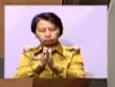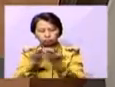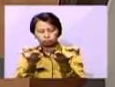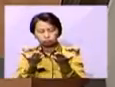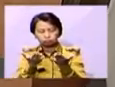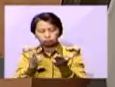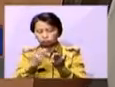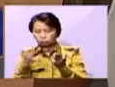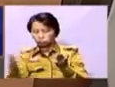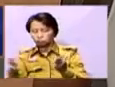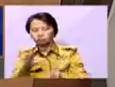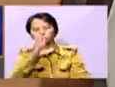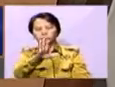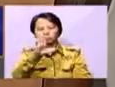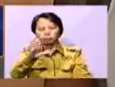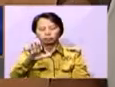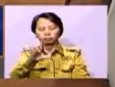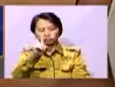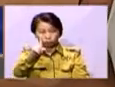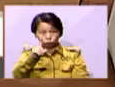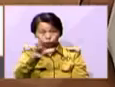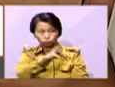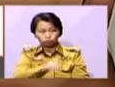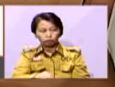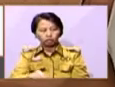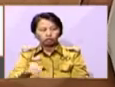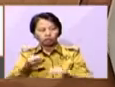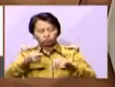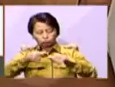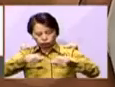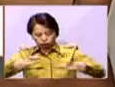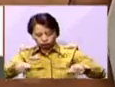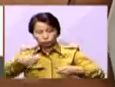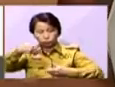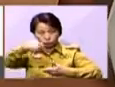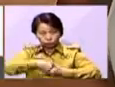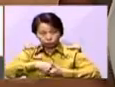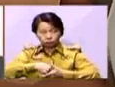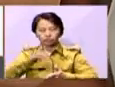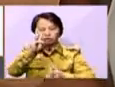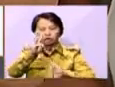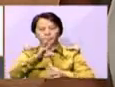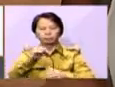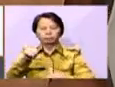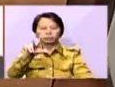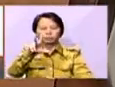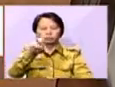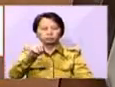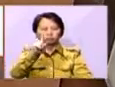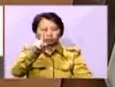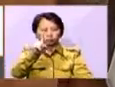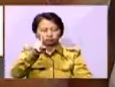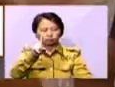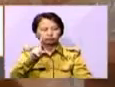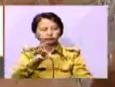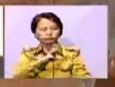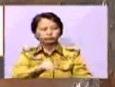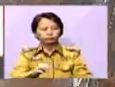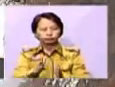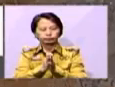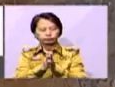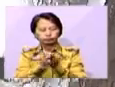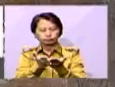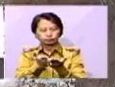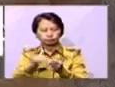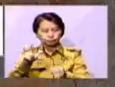berharga 55 sen setiap satu dan juga folder dijual pada harga RM6.35 sen setiap satu. Set